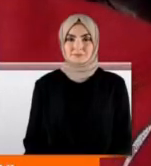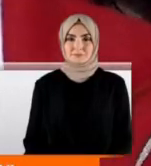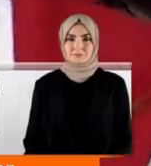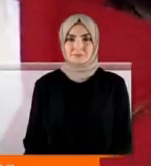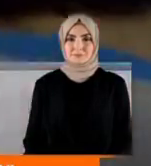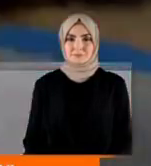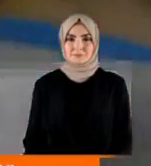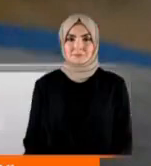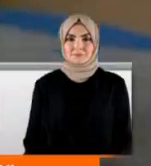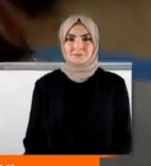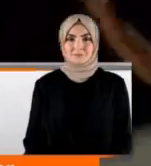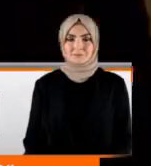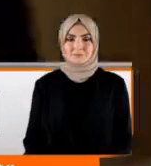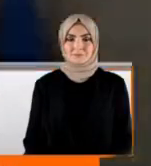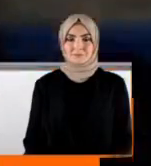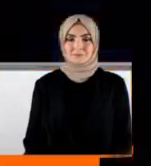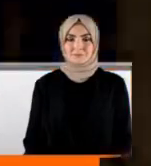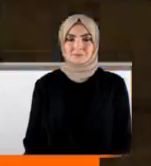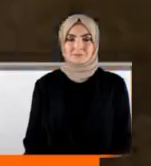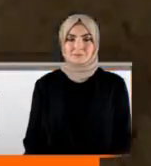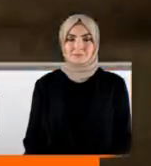ailesine sabır versin.